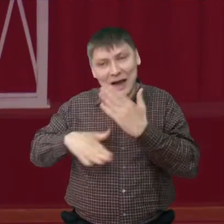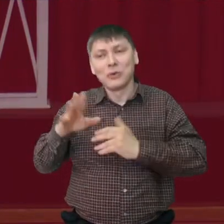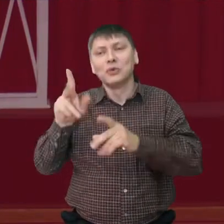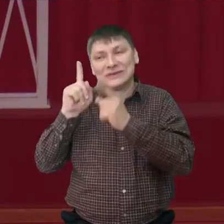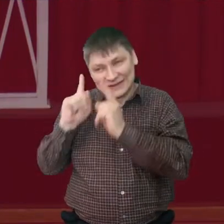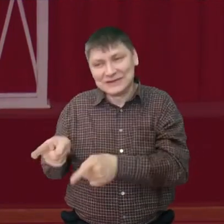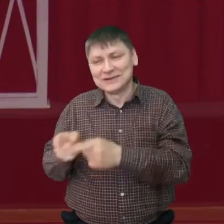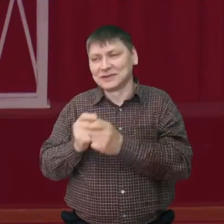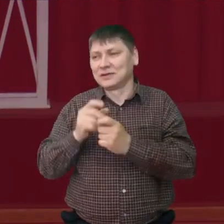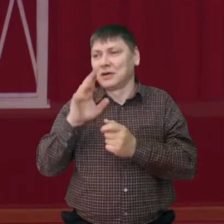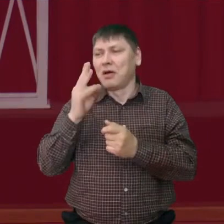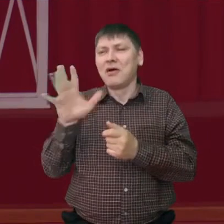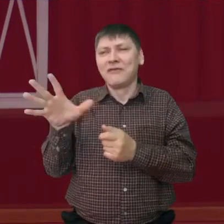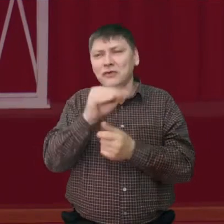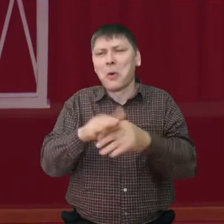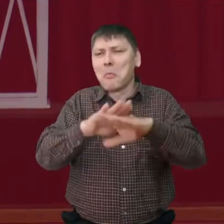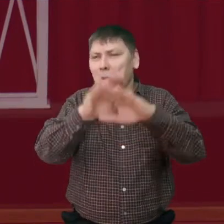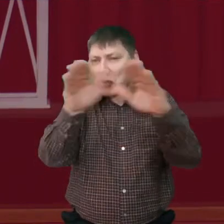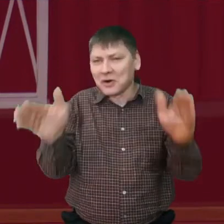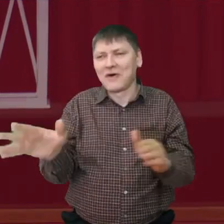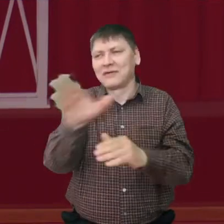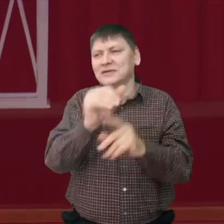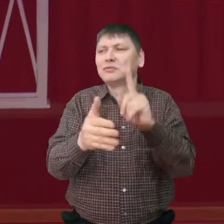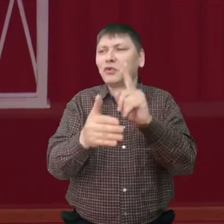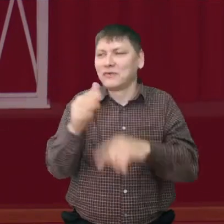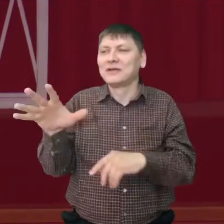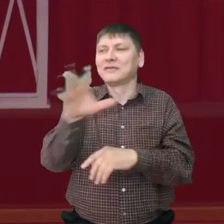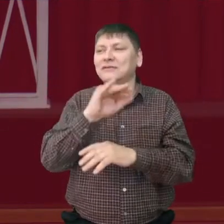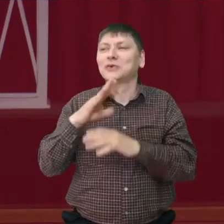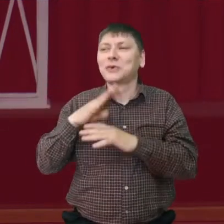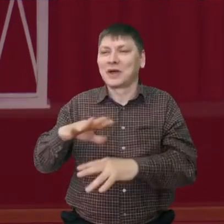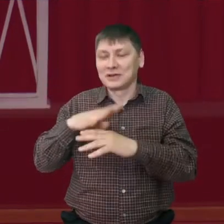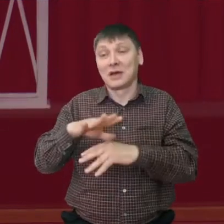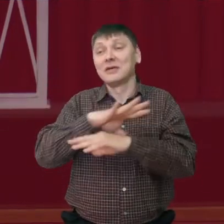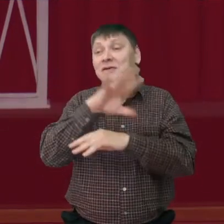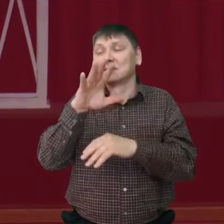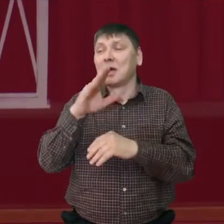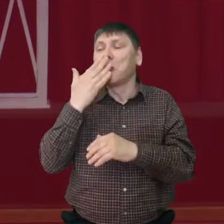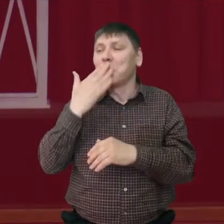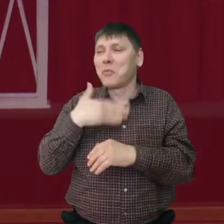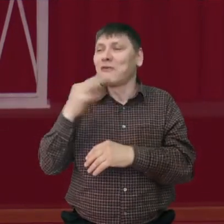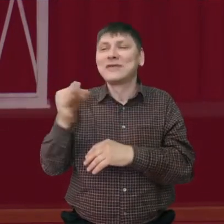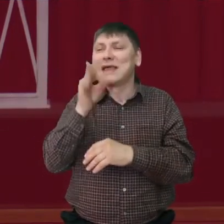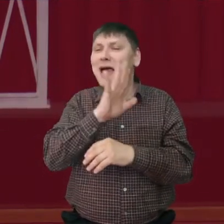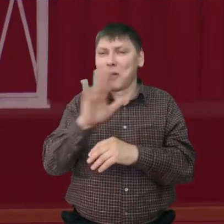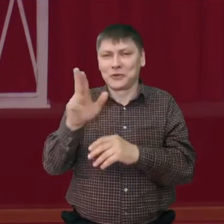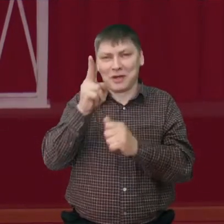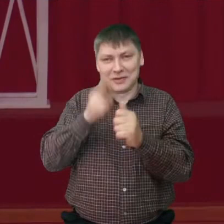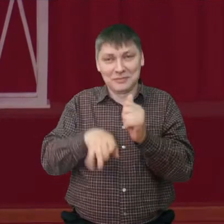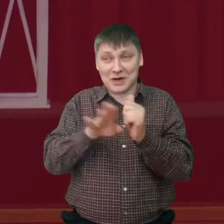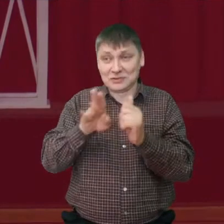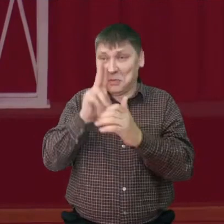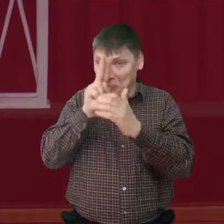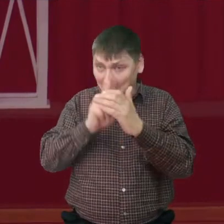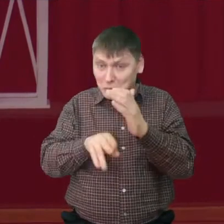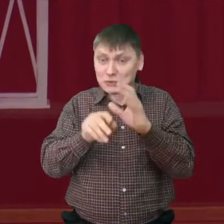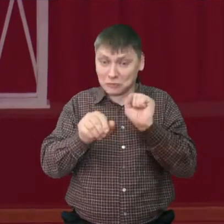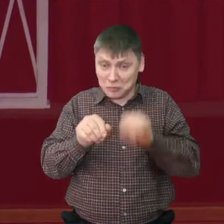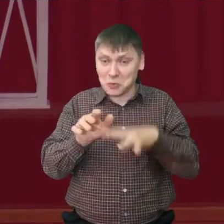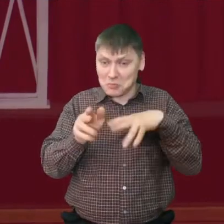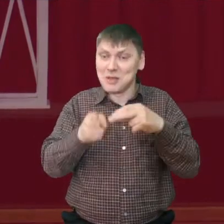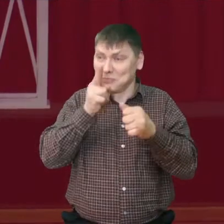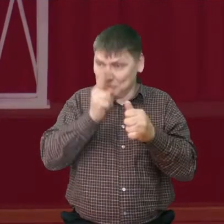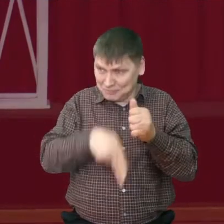верит, всего надеется, все переносит. Любовь никогда не перестает, хотя и пророчества прекратятся, и